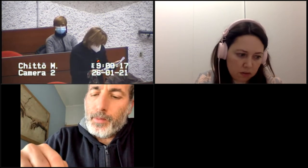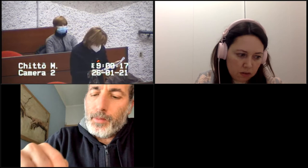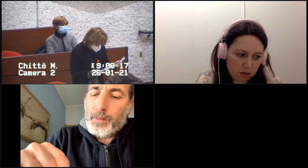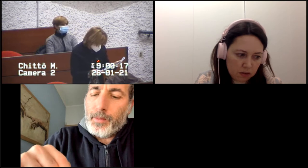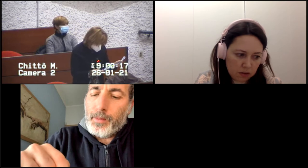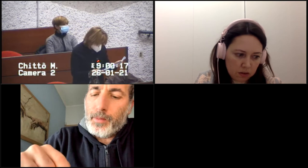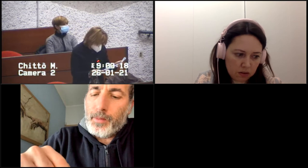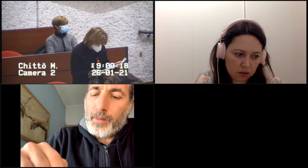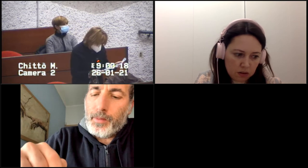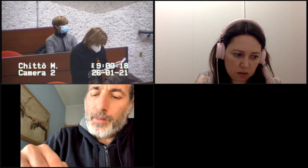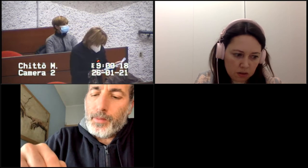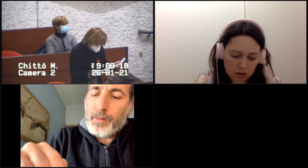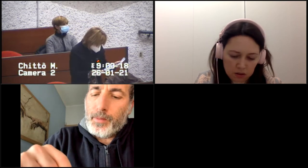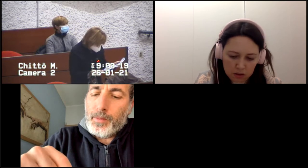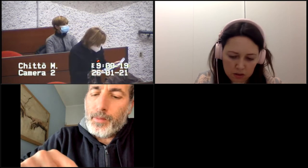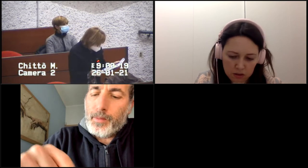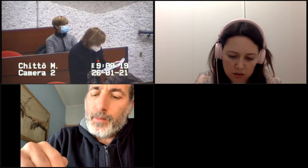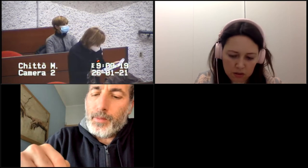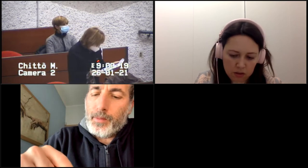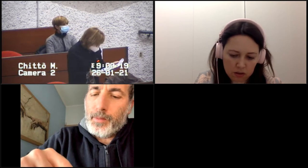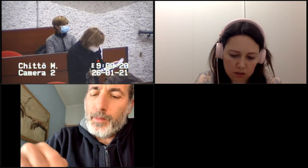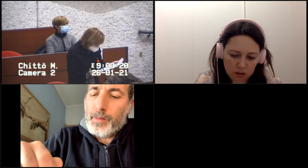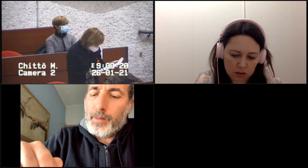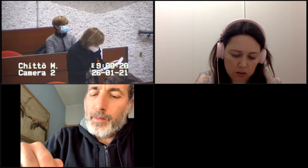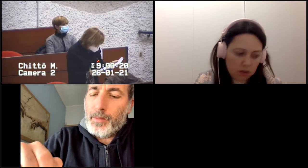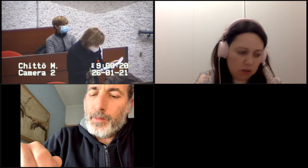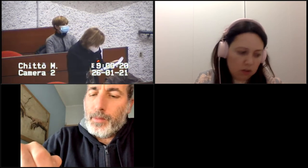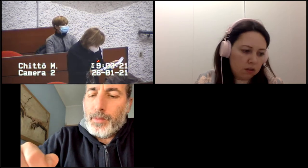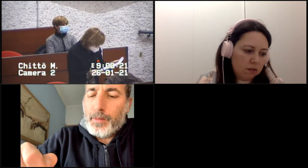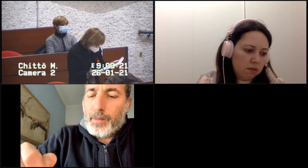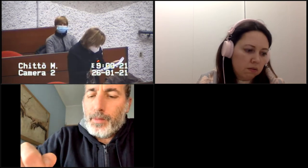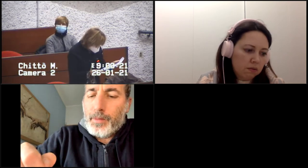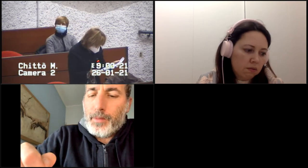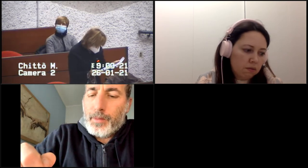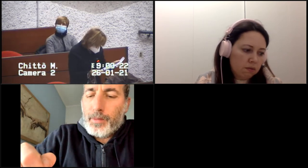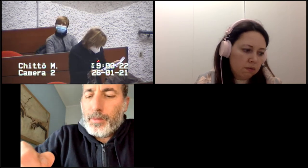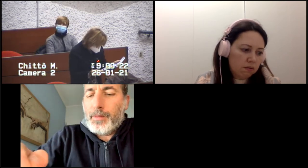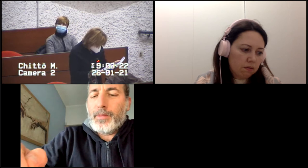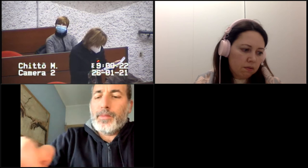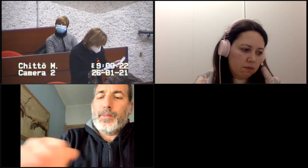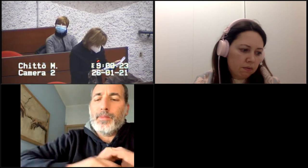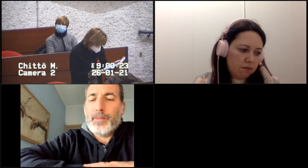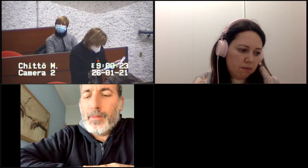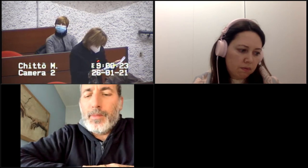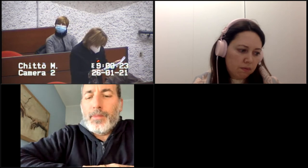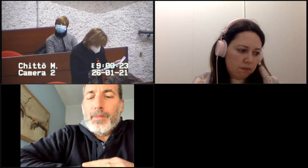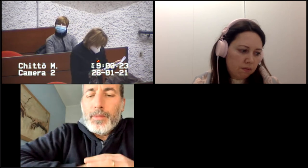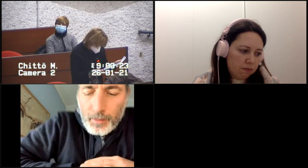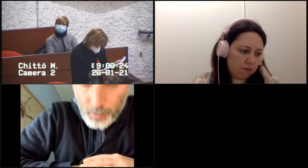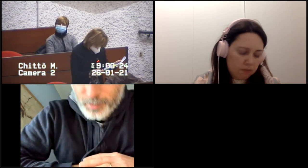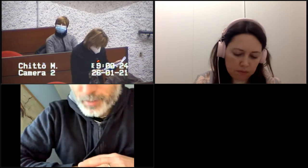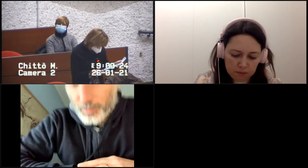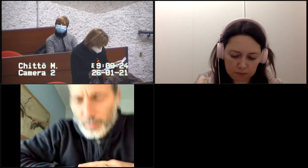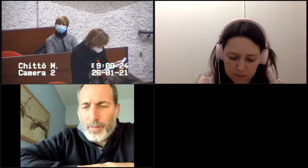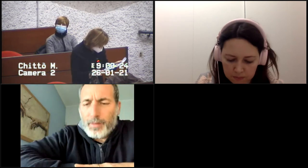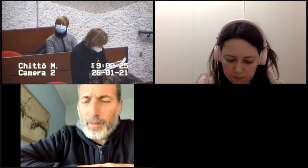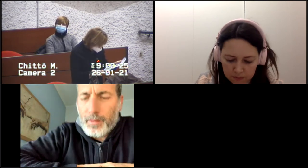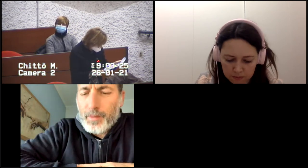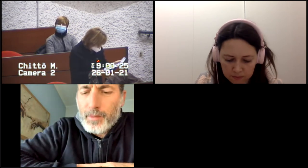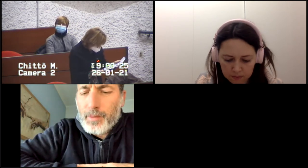che le premialità introdotte dalla legge risulterebbero incoerenti con il principio di rigenerazione urbana che si